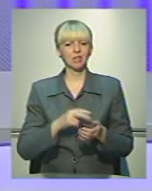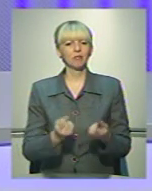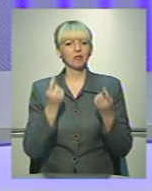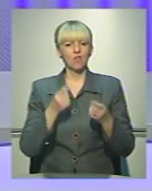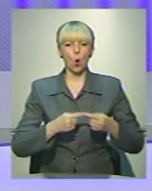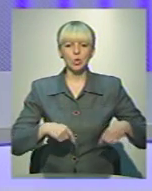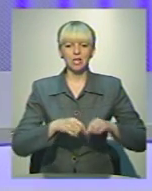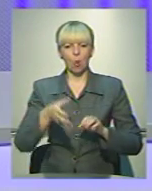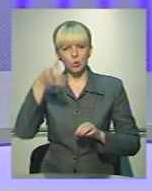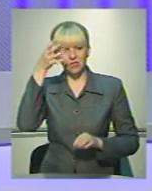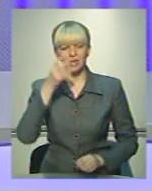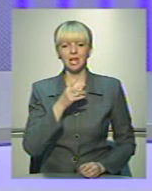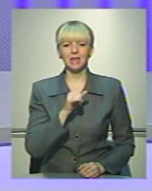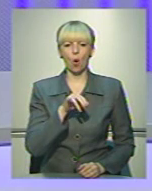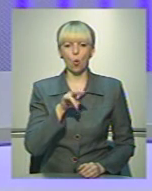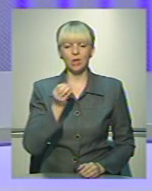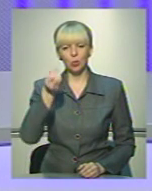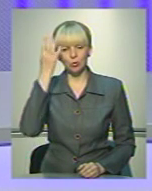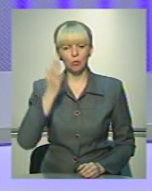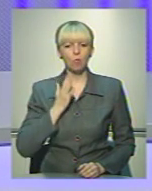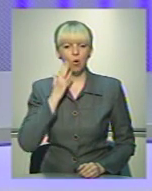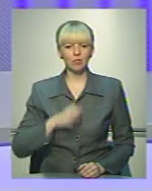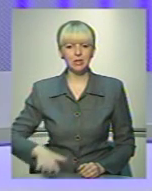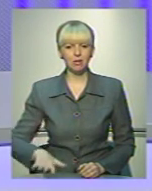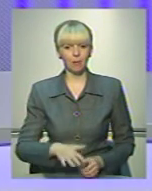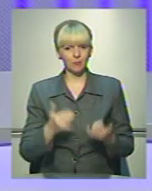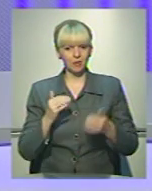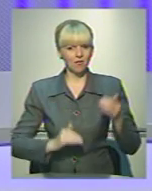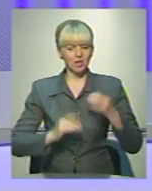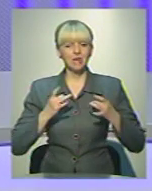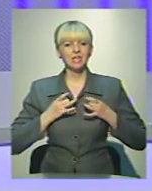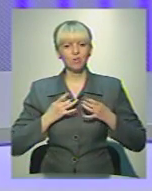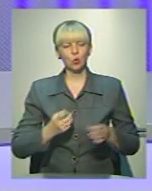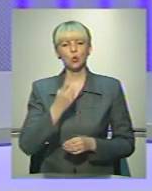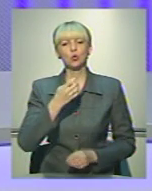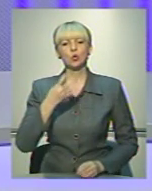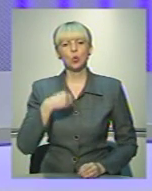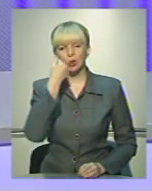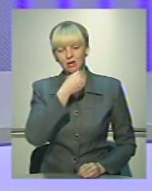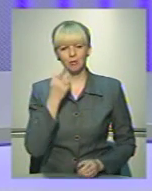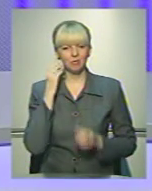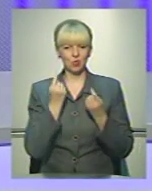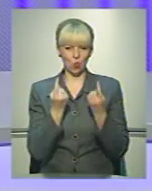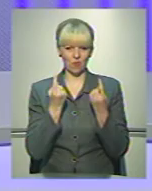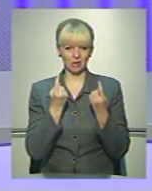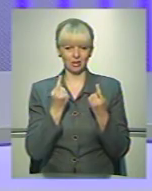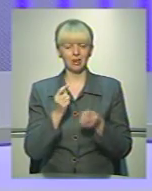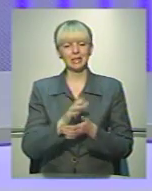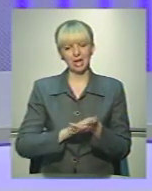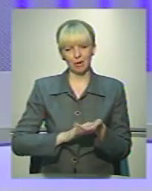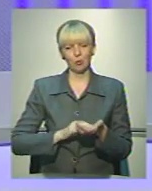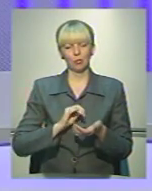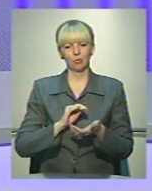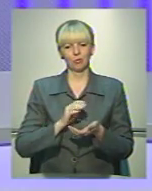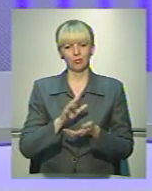значним осередком освіти, науки і культури Буковинського краю. Нині ж виш святкує 140-річний ювілей. Тему продовжують